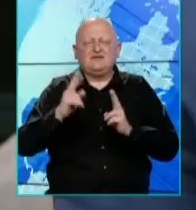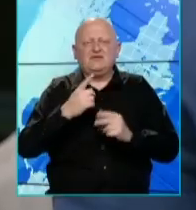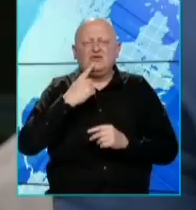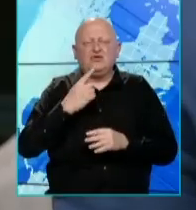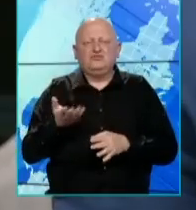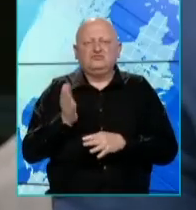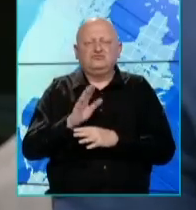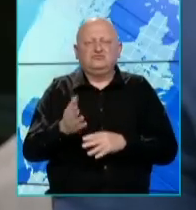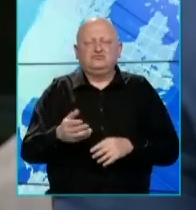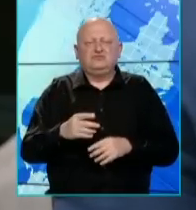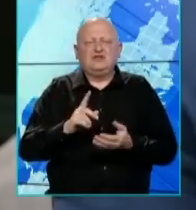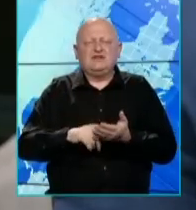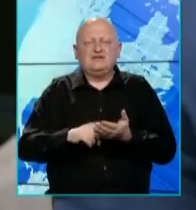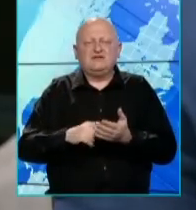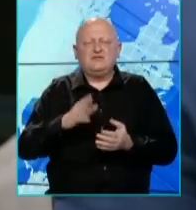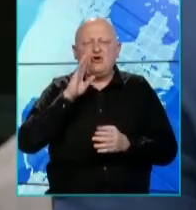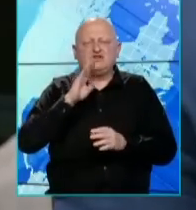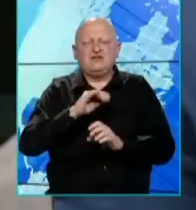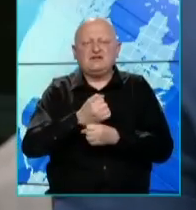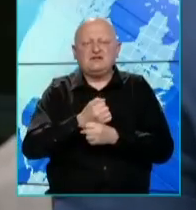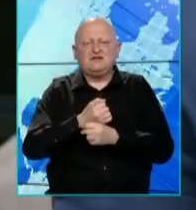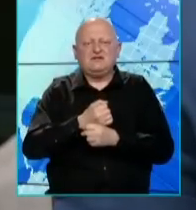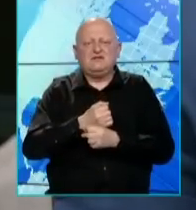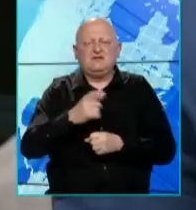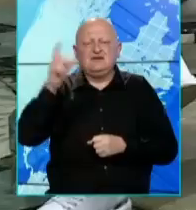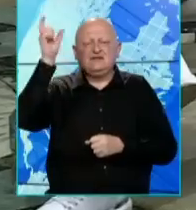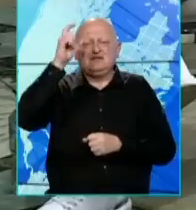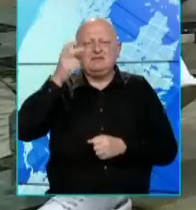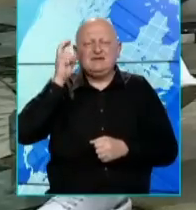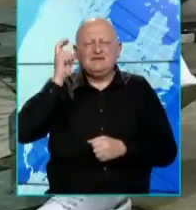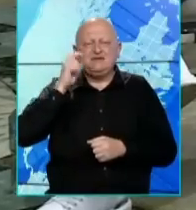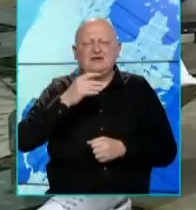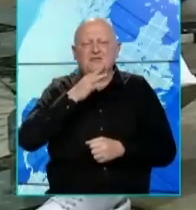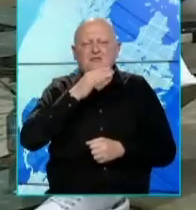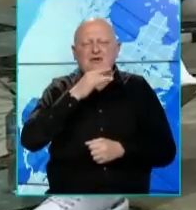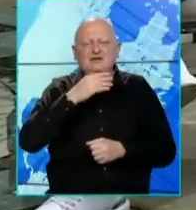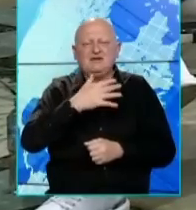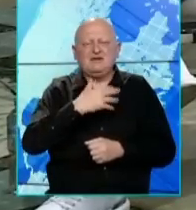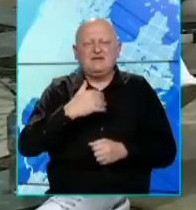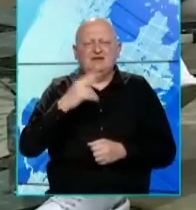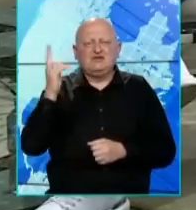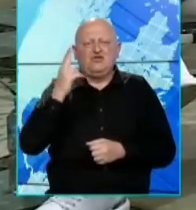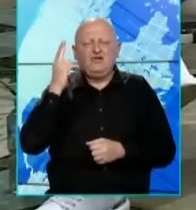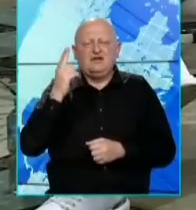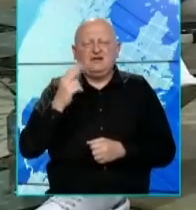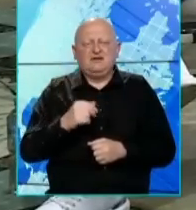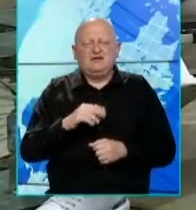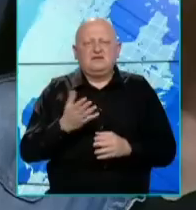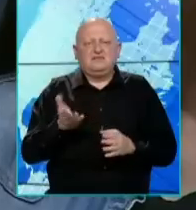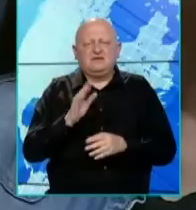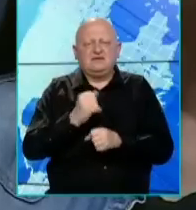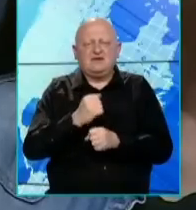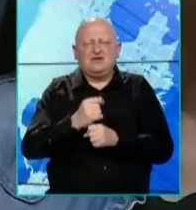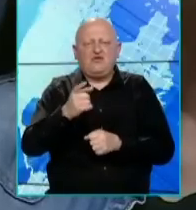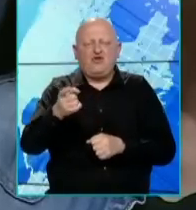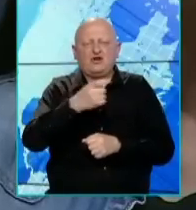kojem su učestvovali predstavnici sindikata iz Bosne i Hercegovine, Srbije, Crne Gore, Makedonije, Hrvatske i Slovenije. Predstavljen je rad